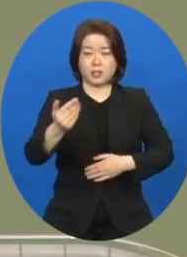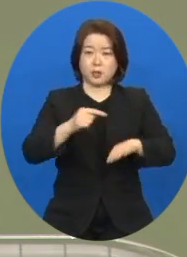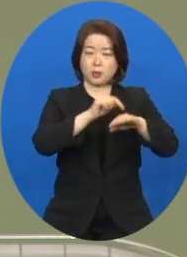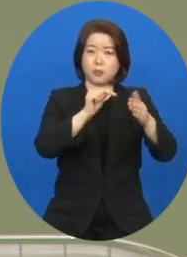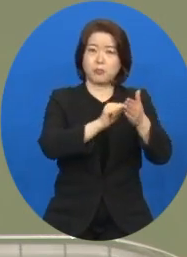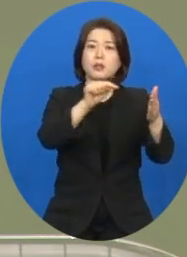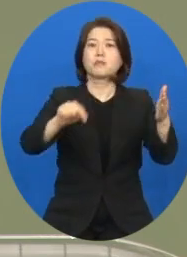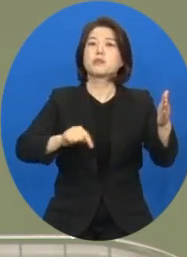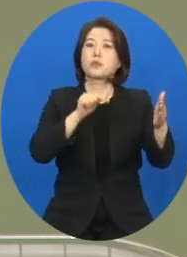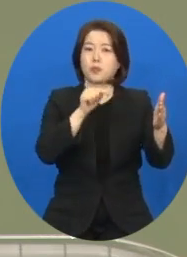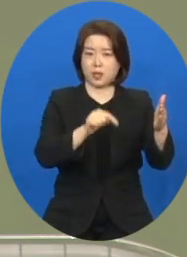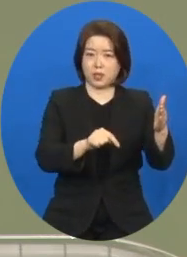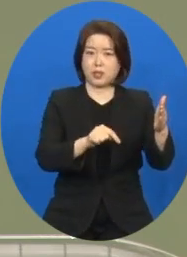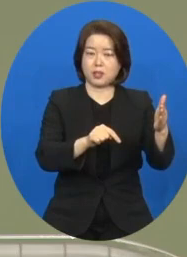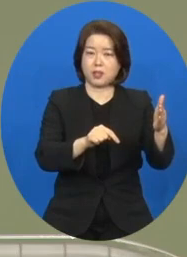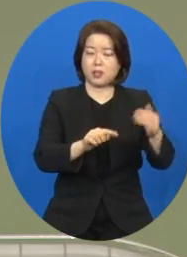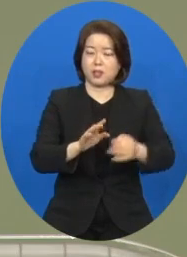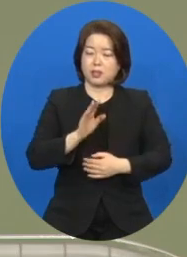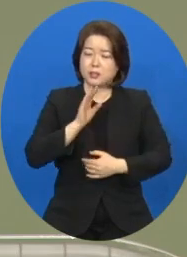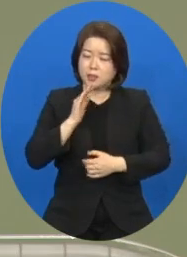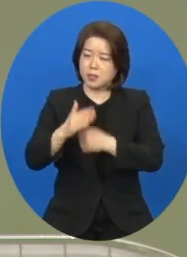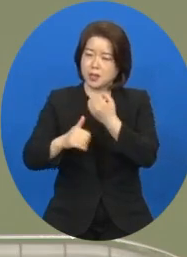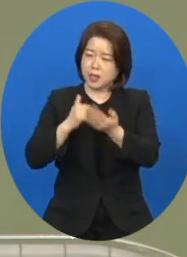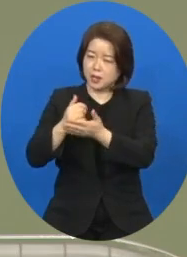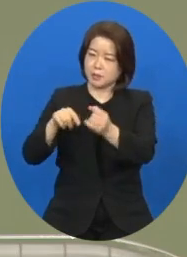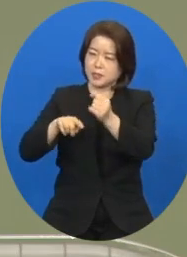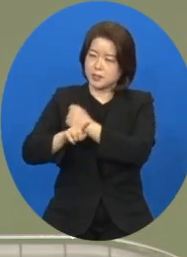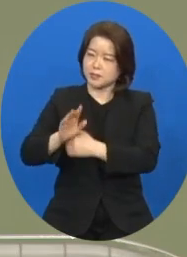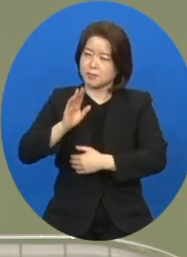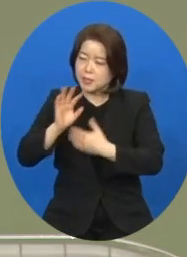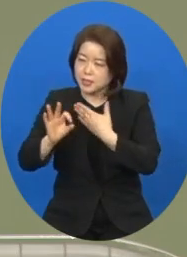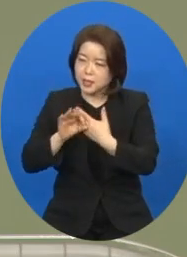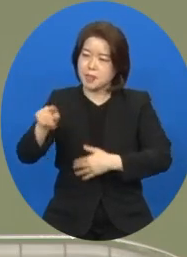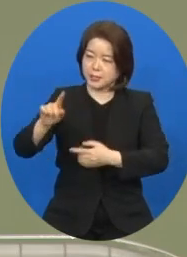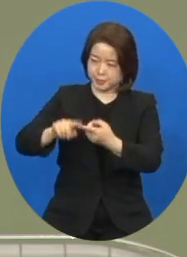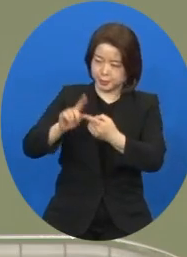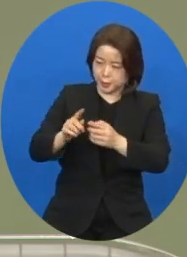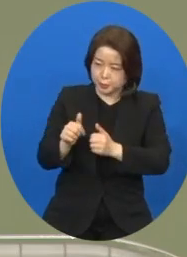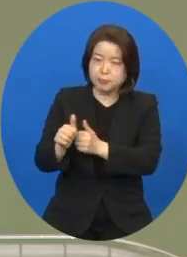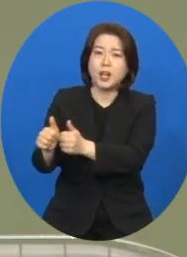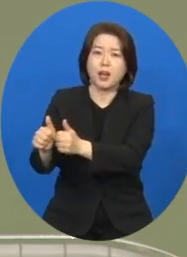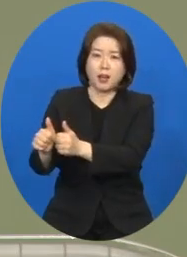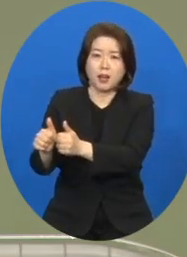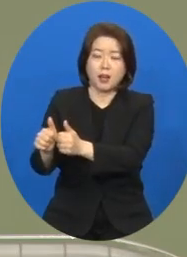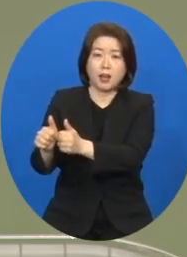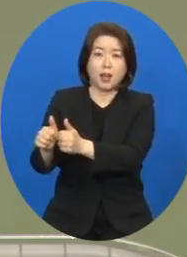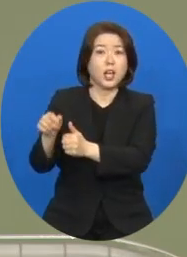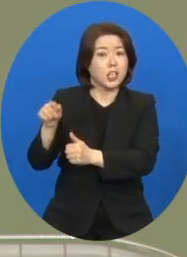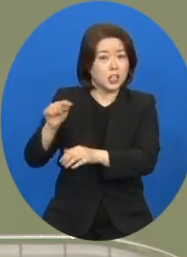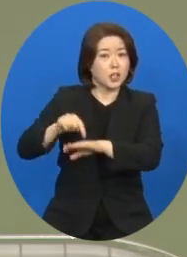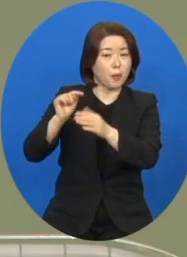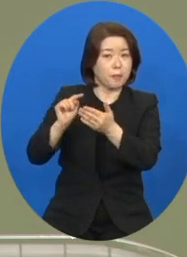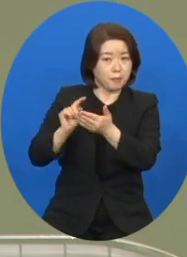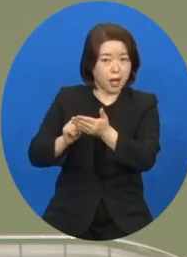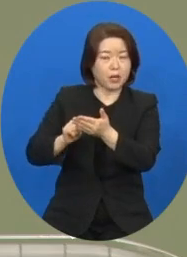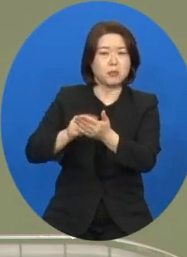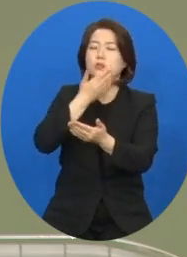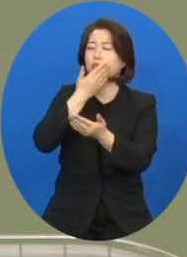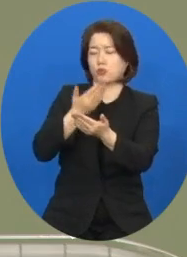마음속에 정말 하나님의 뜻이면 그대로 내가 해야지 라는 마음이